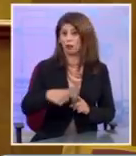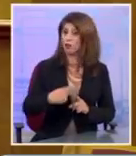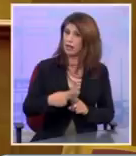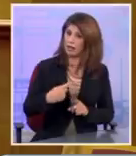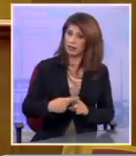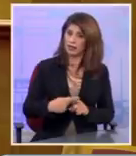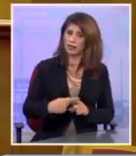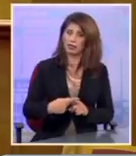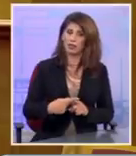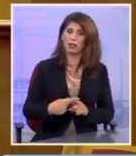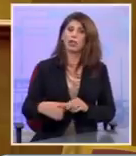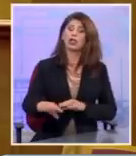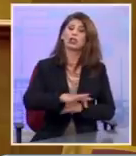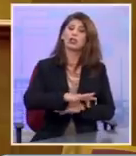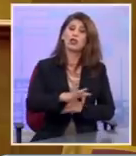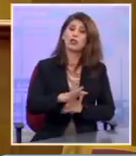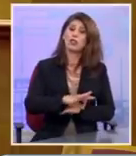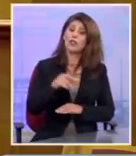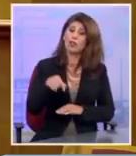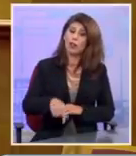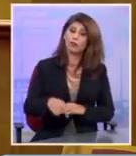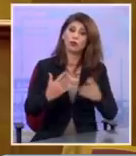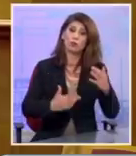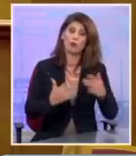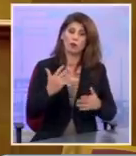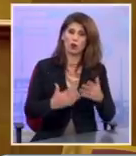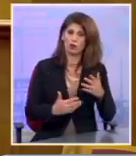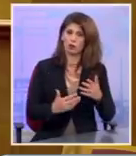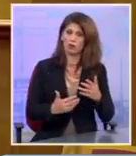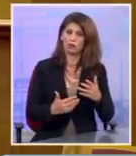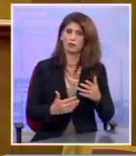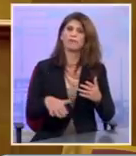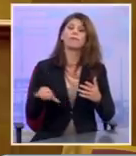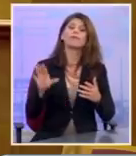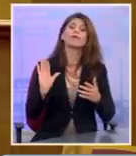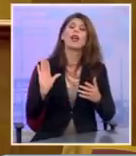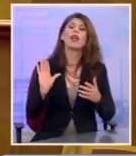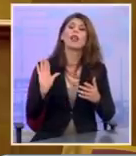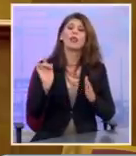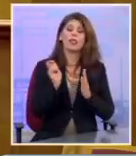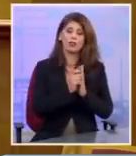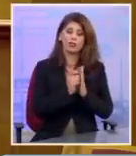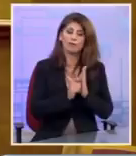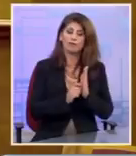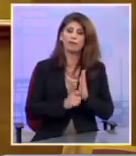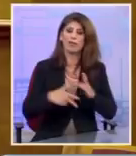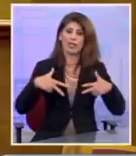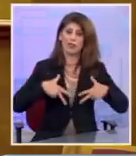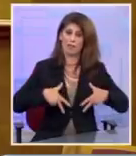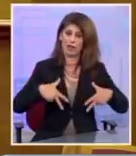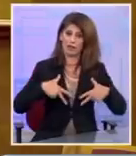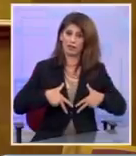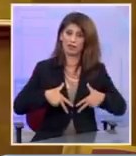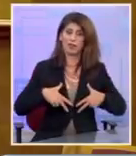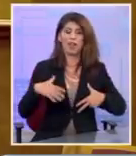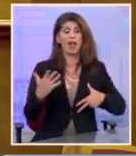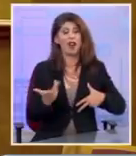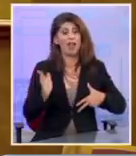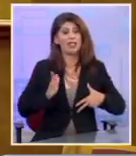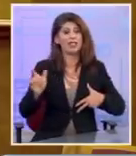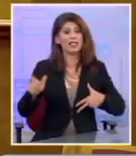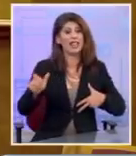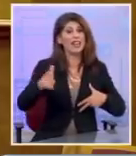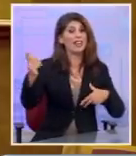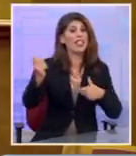λαό, το σχέδιο αυτό του προϋπολογισμού δεν το συνέταξε η κυβέρνηση, αλλά τα στελέχη